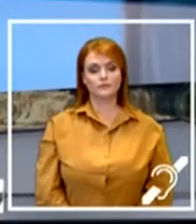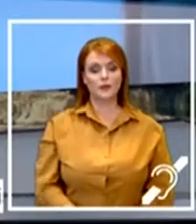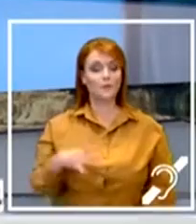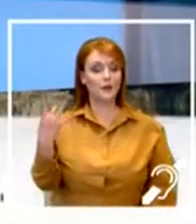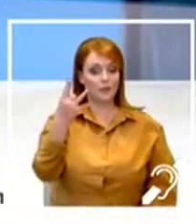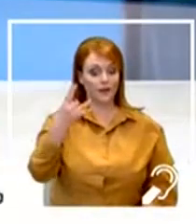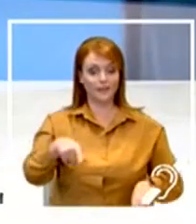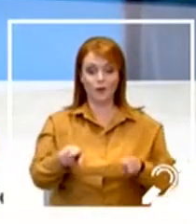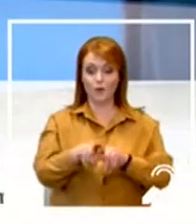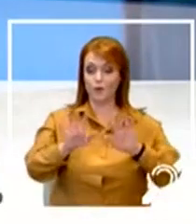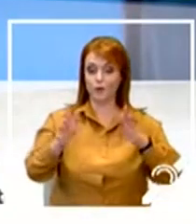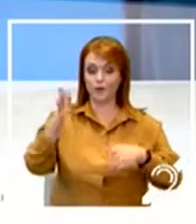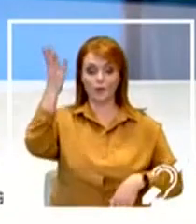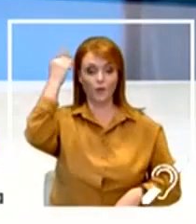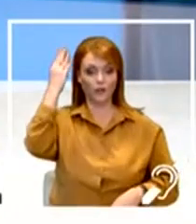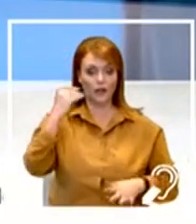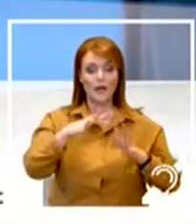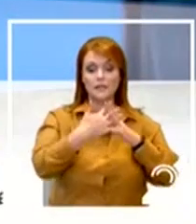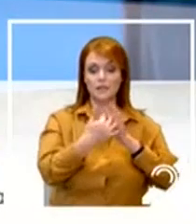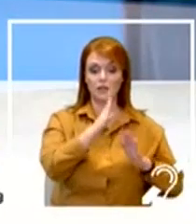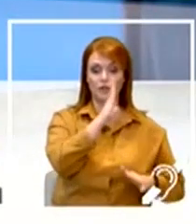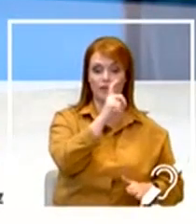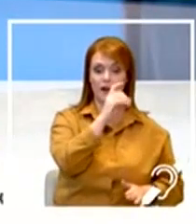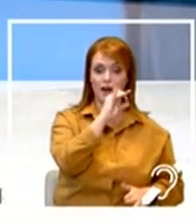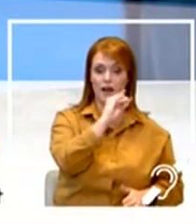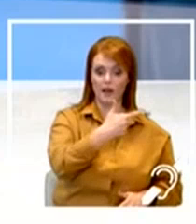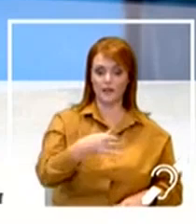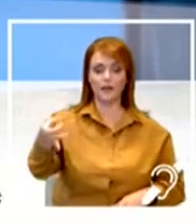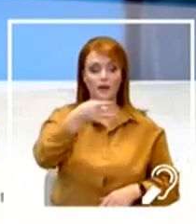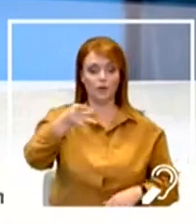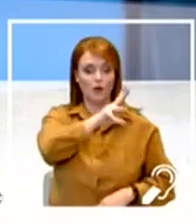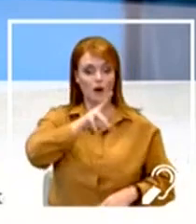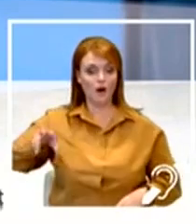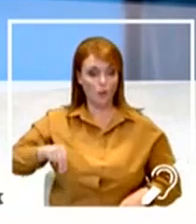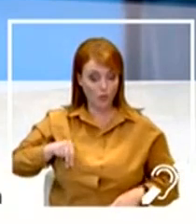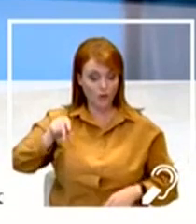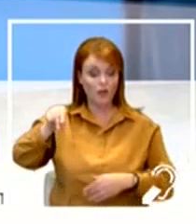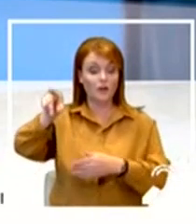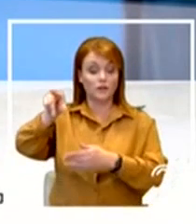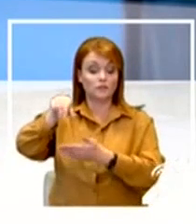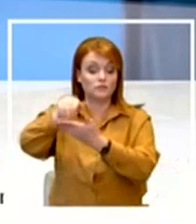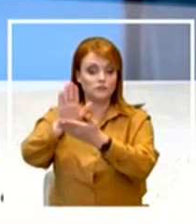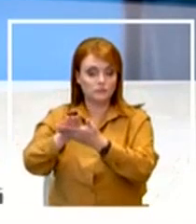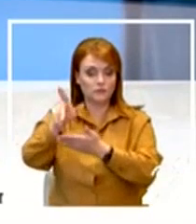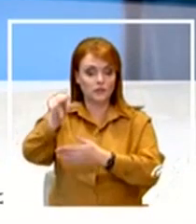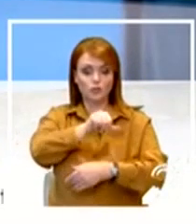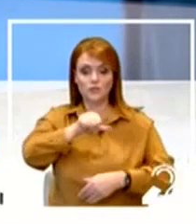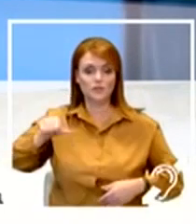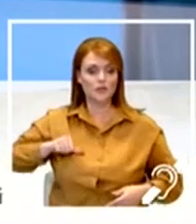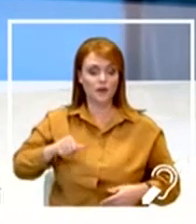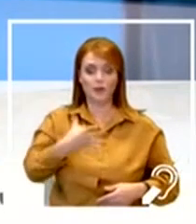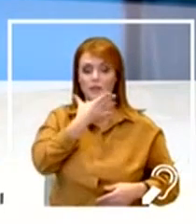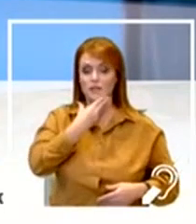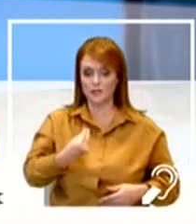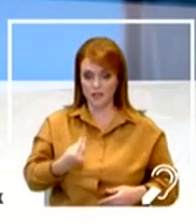Premieră pentru Republica Moldova. Satul Valene din raionul Cahul a fost desemnat unul dintre cele mai frumoase locuri turistice din